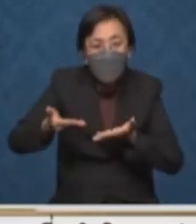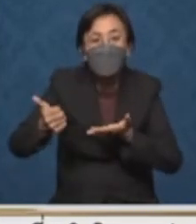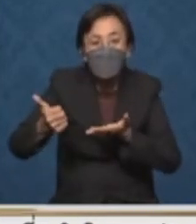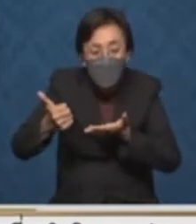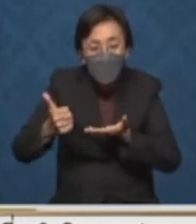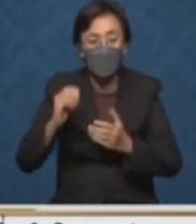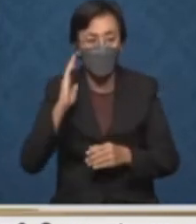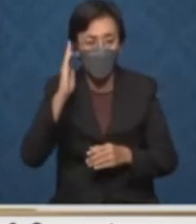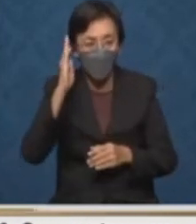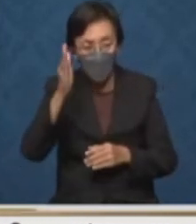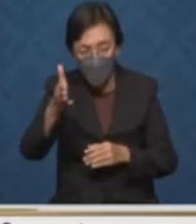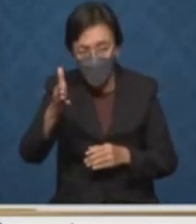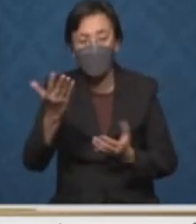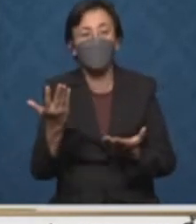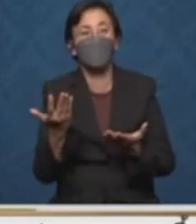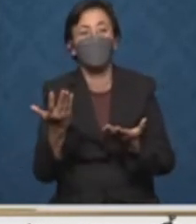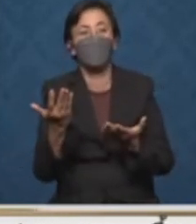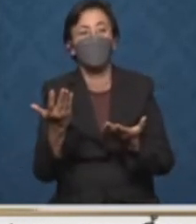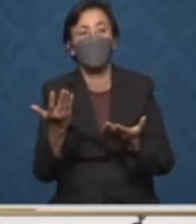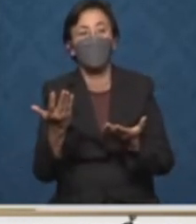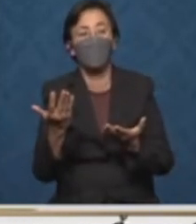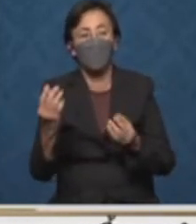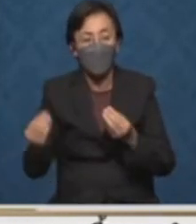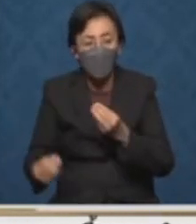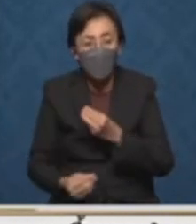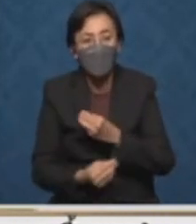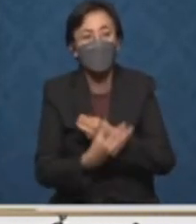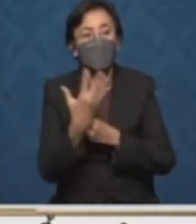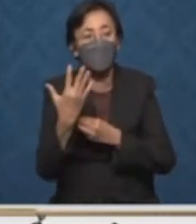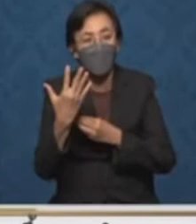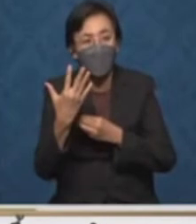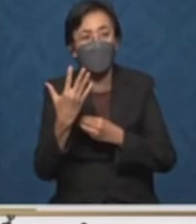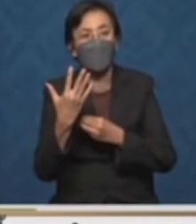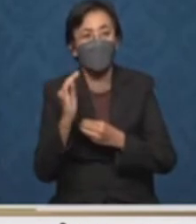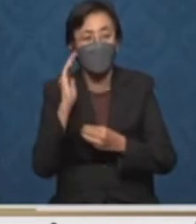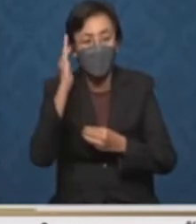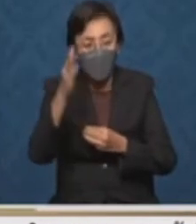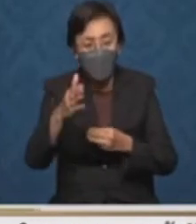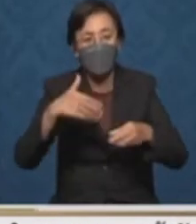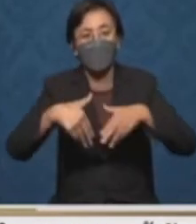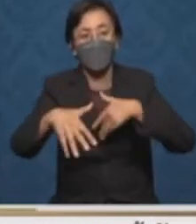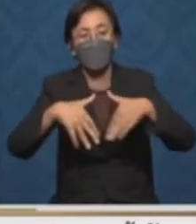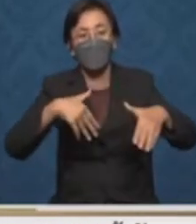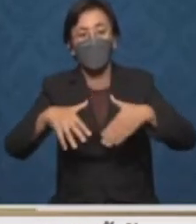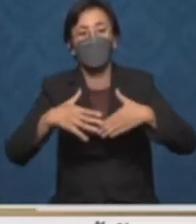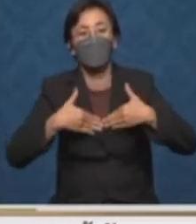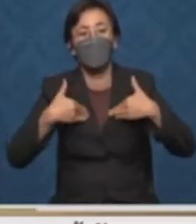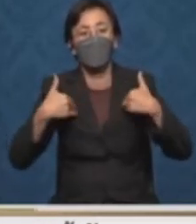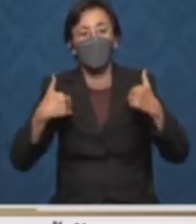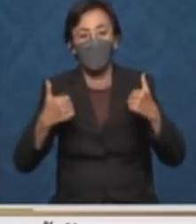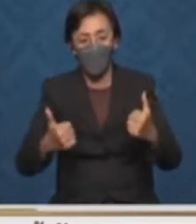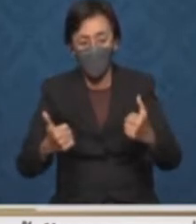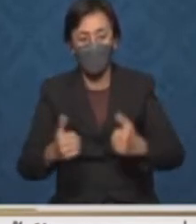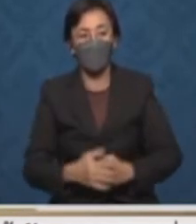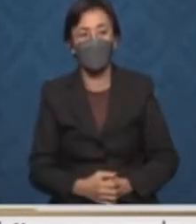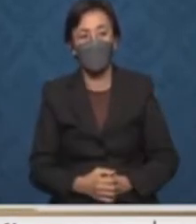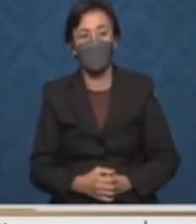ความมั่งคั่งนะครับความมั่งคั่งก็นำไปสู่ความผาสุกของประชาชนครับ